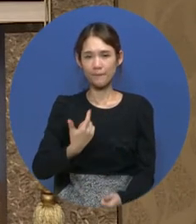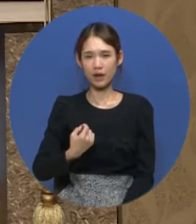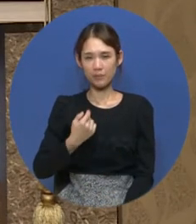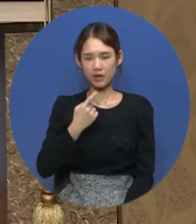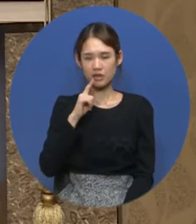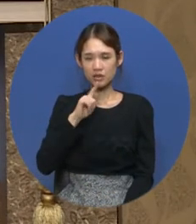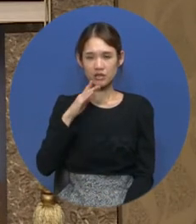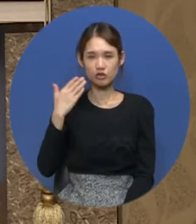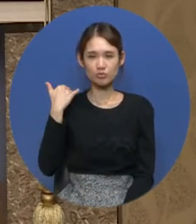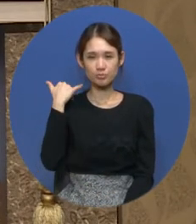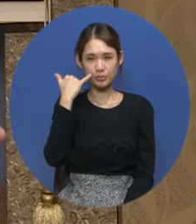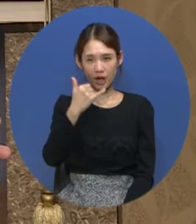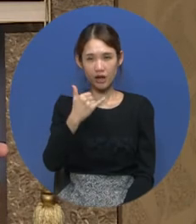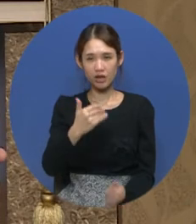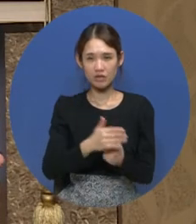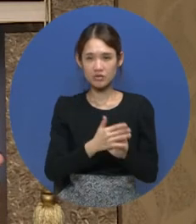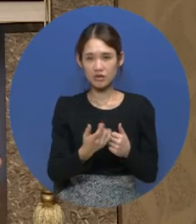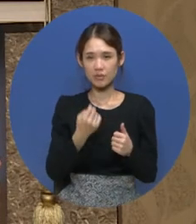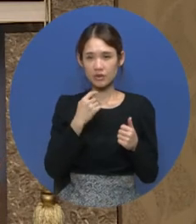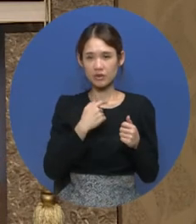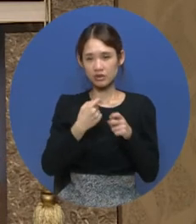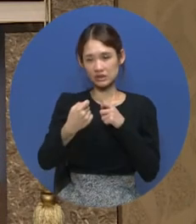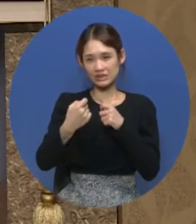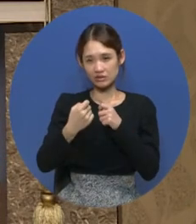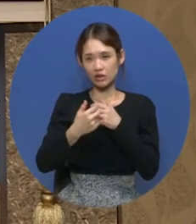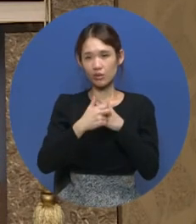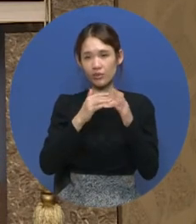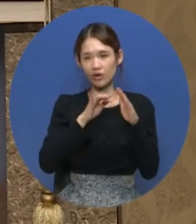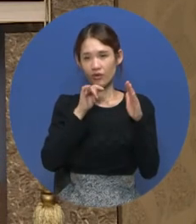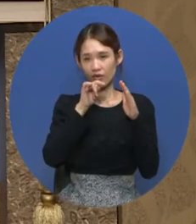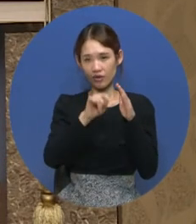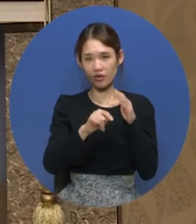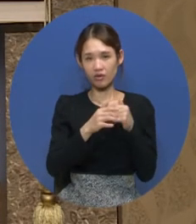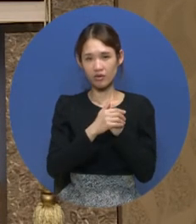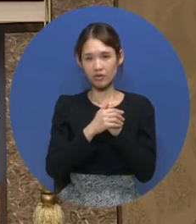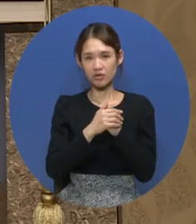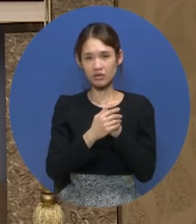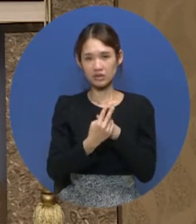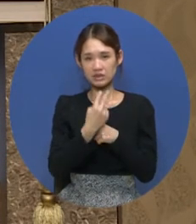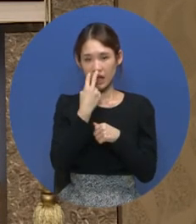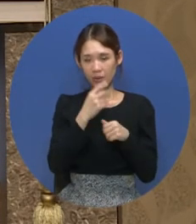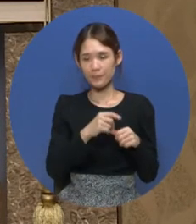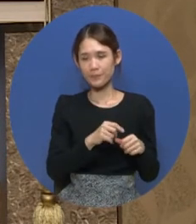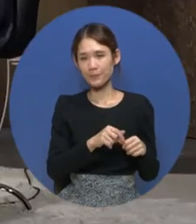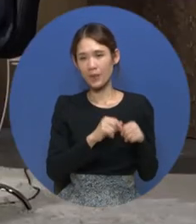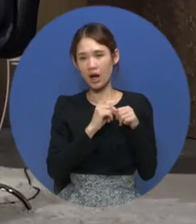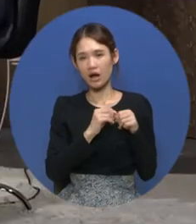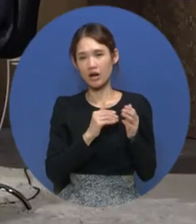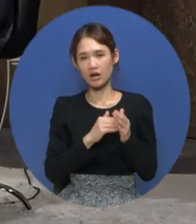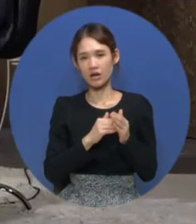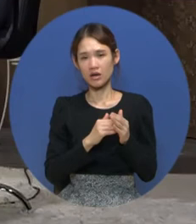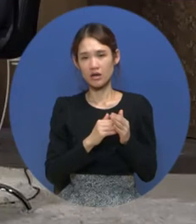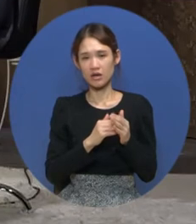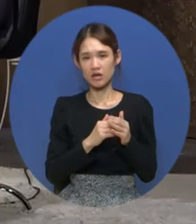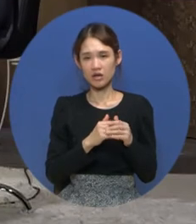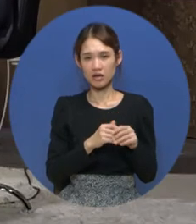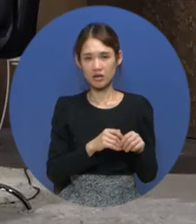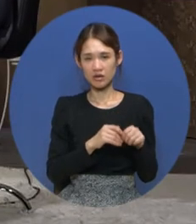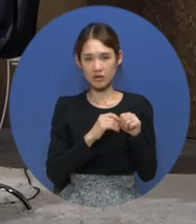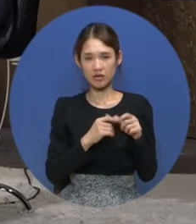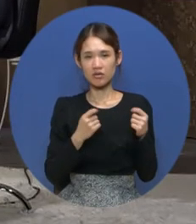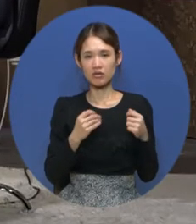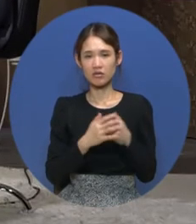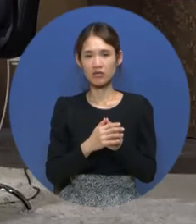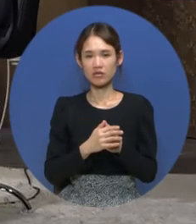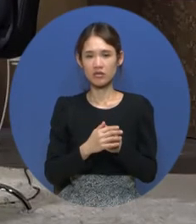불러서 저희가 이제 그 근방에 있는 병원에 가서 일단 생강은 건즈 셨어요 그렇게 그런 건 드신